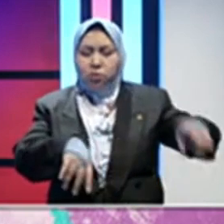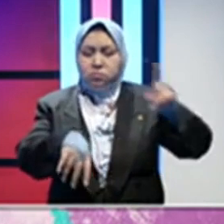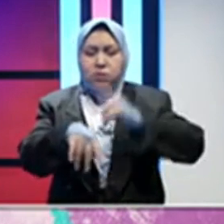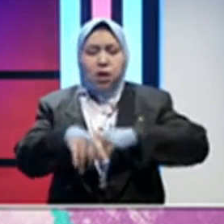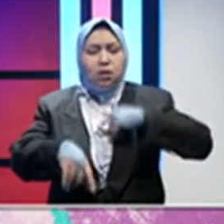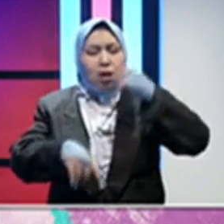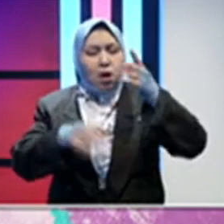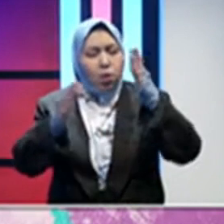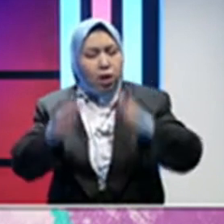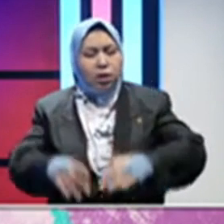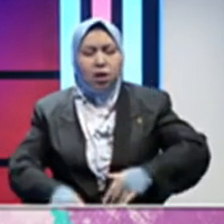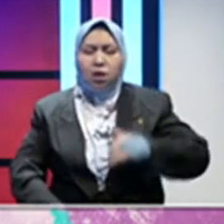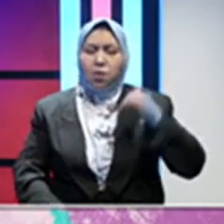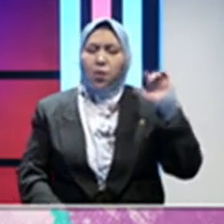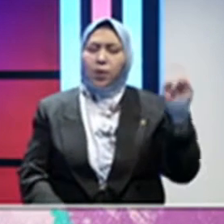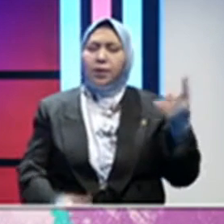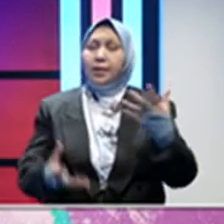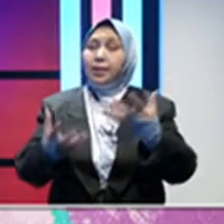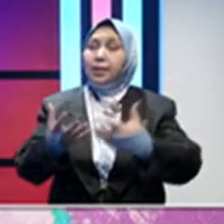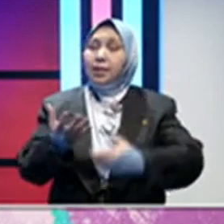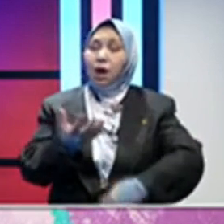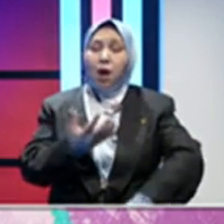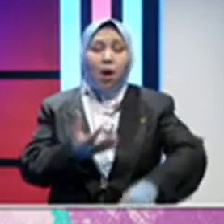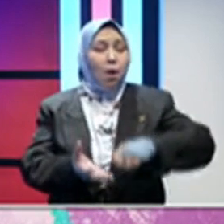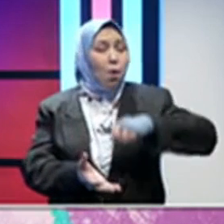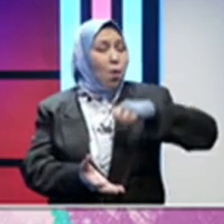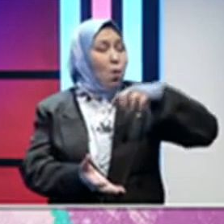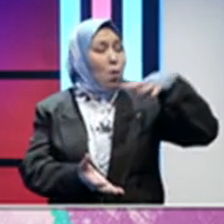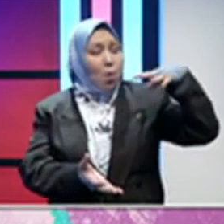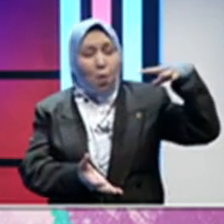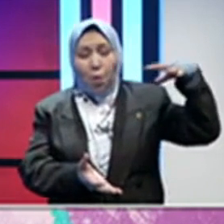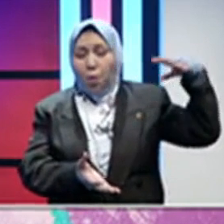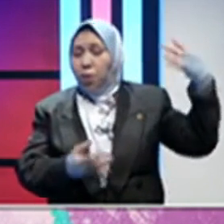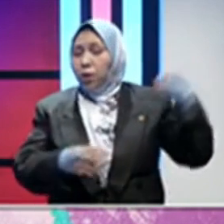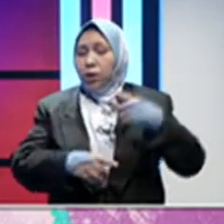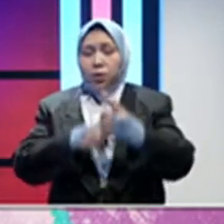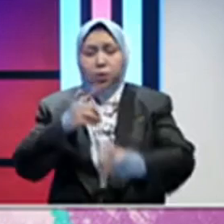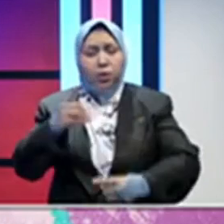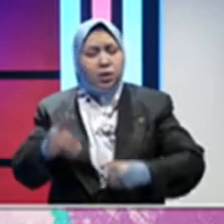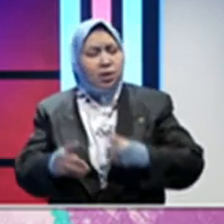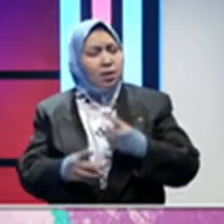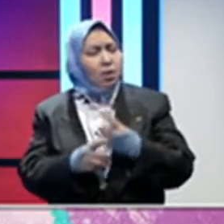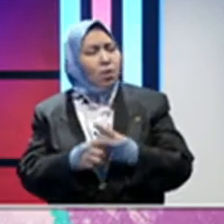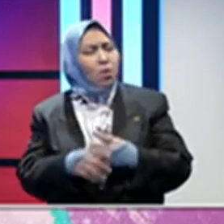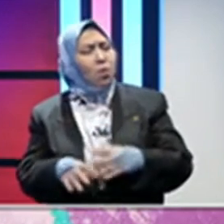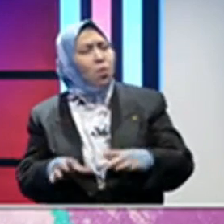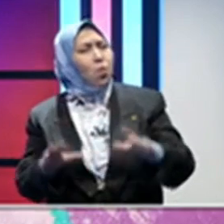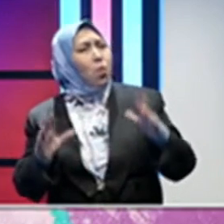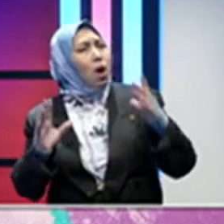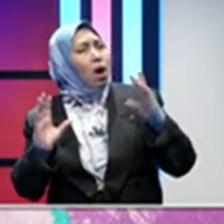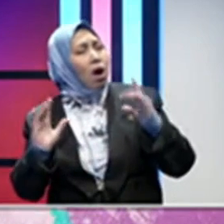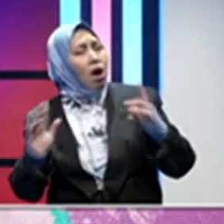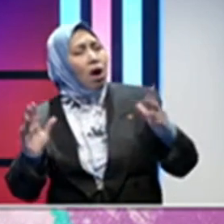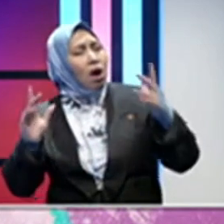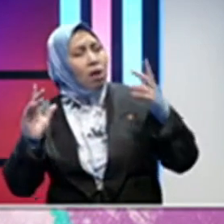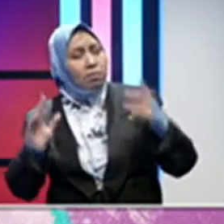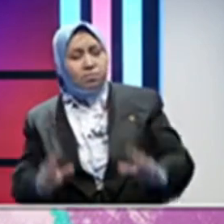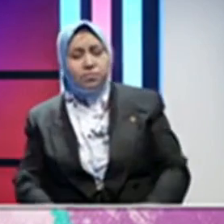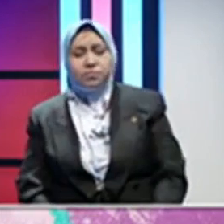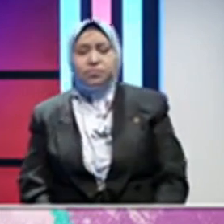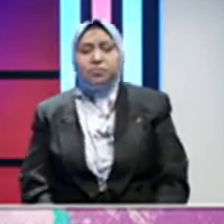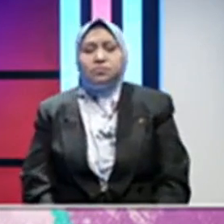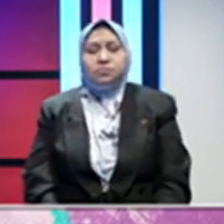يريدون الحياة الدنيا يا ليت لنا